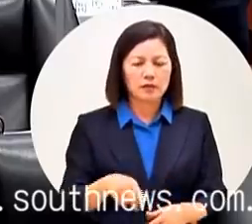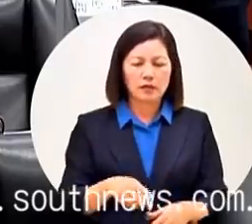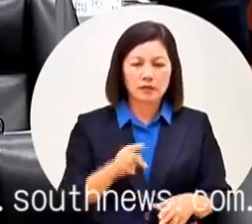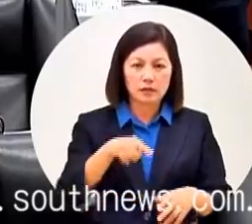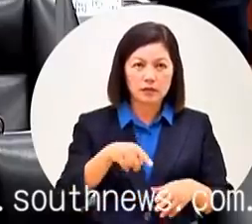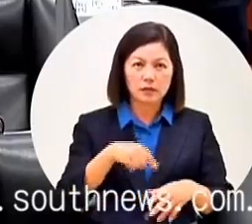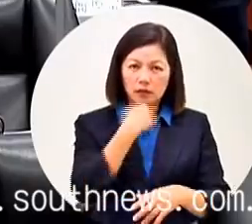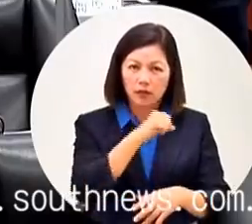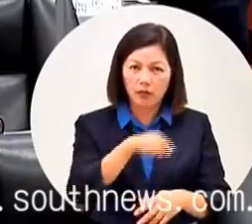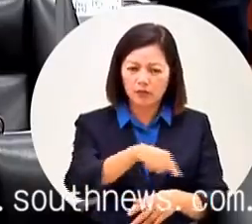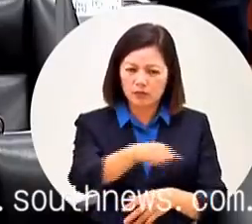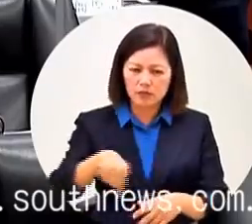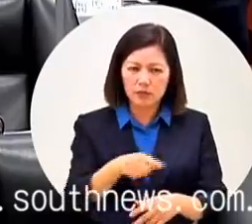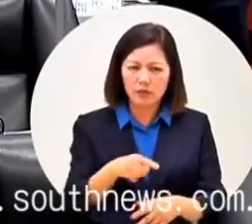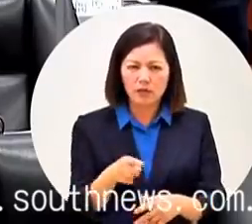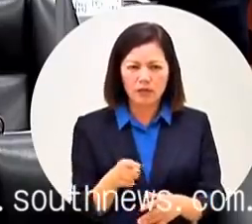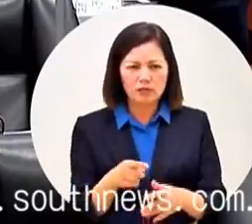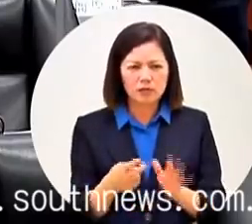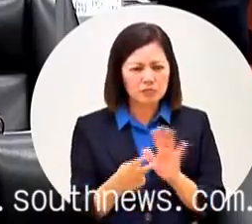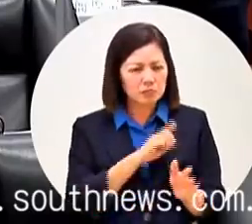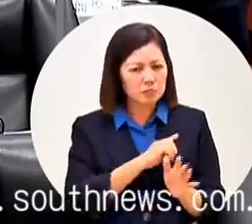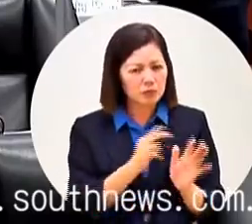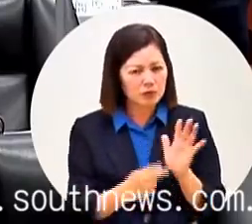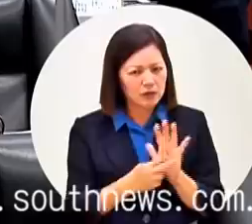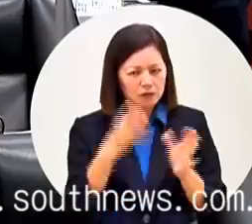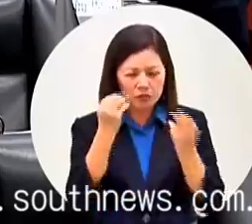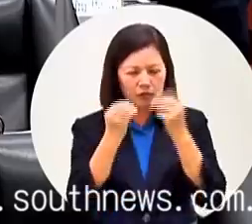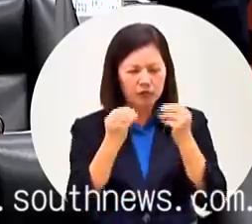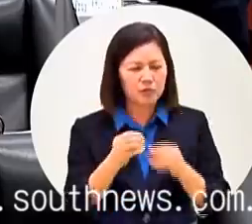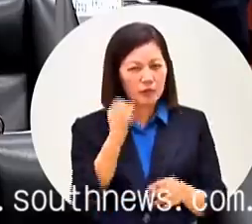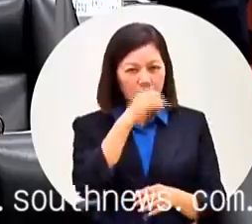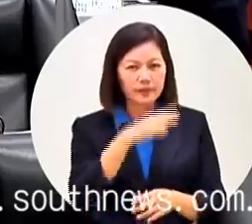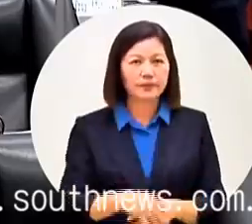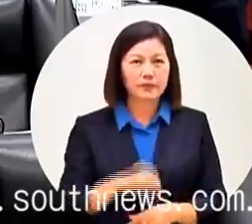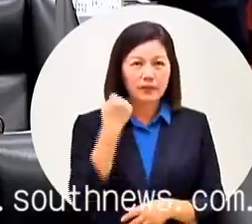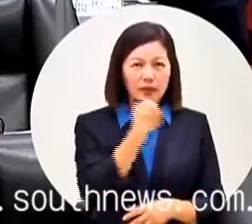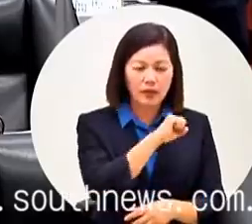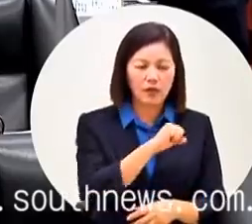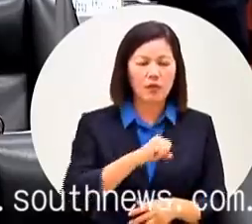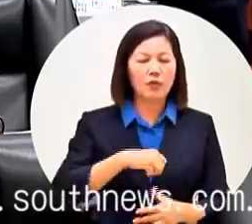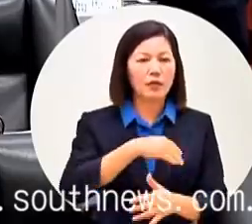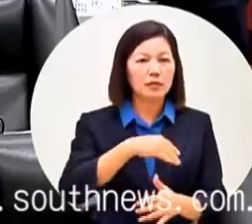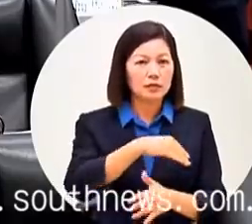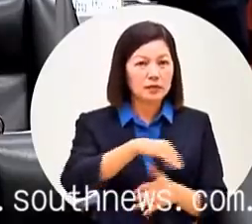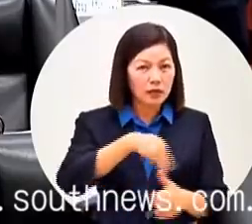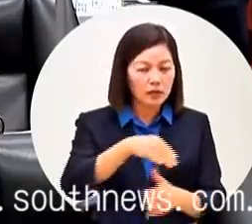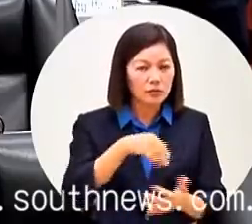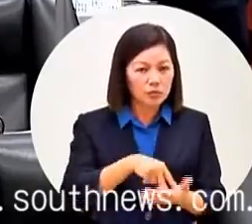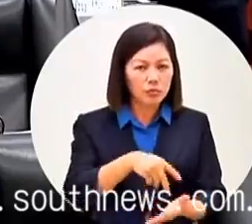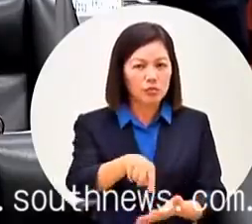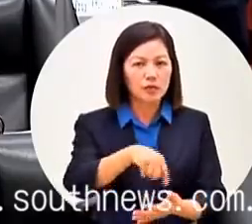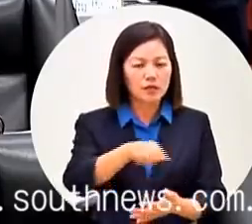呢？这种比喻是非常不伦不类的。如果台独可以被比喻成比美独可怕，那要统